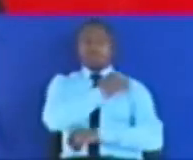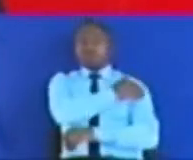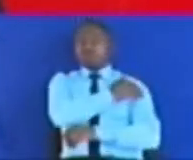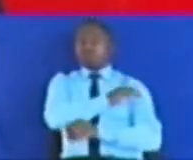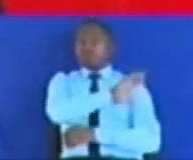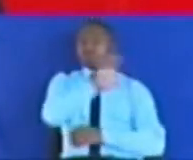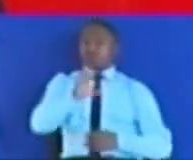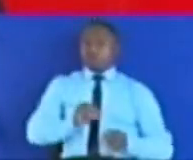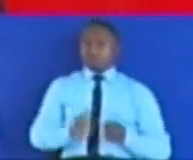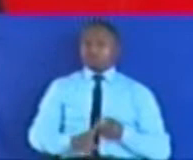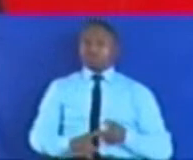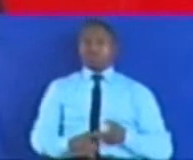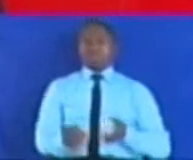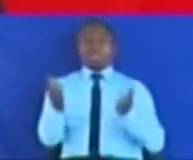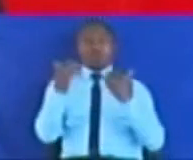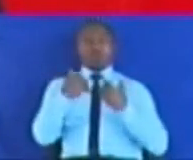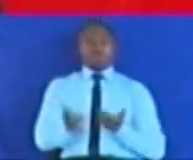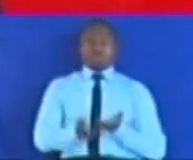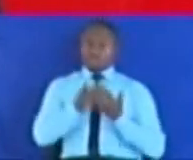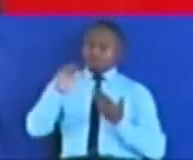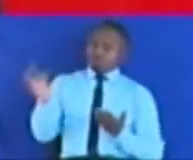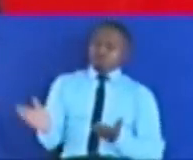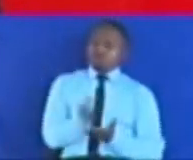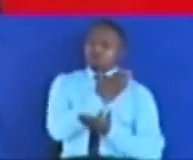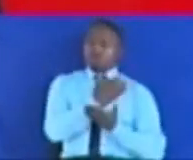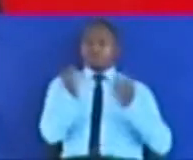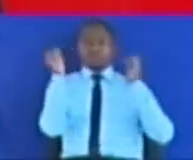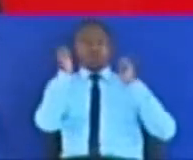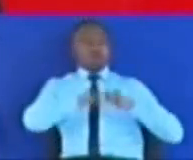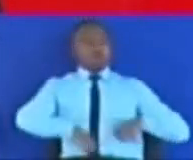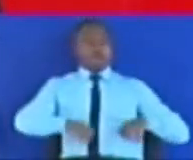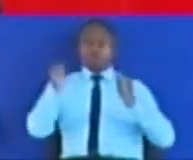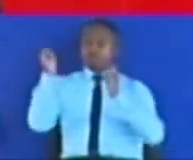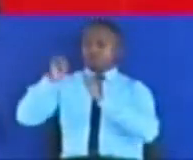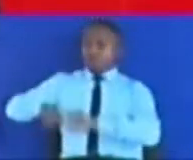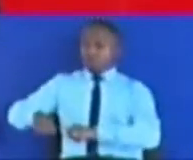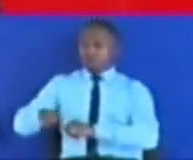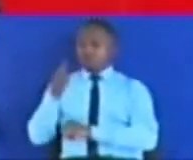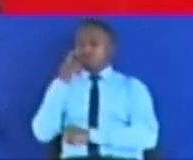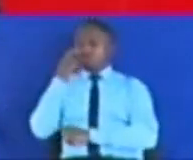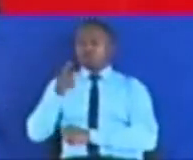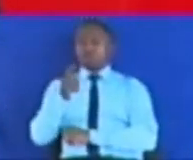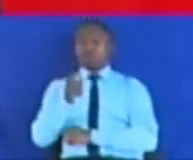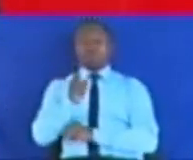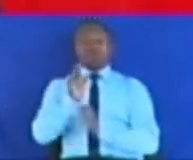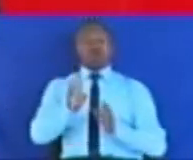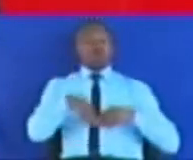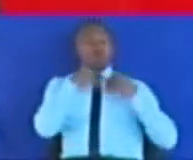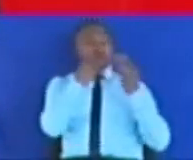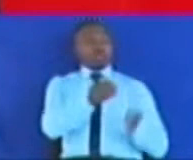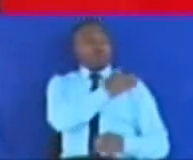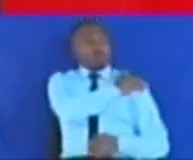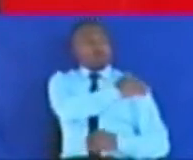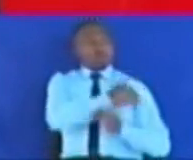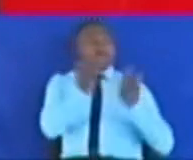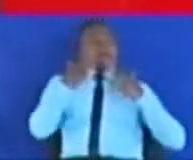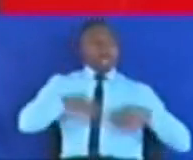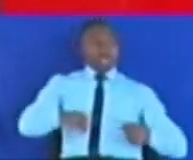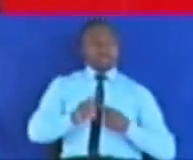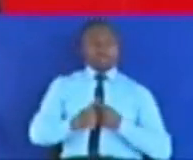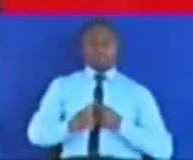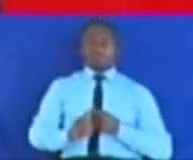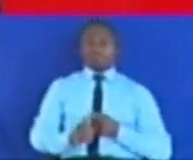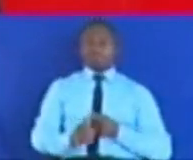zote. Inaweza ikatuondolea huo mkanganyiko wa kuona kwamba watoa huduma za afya,